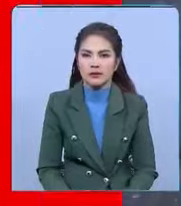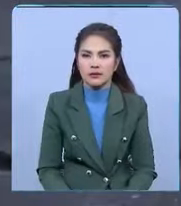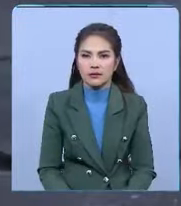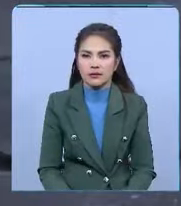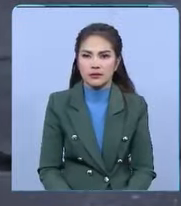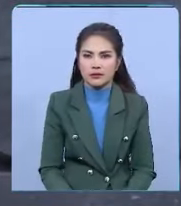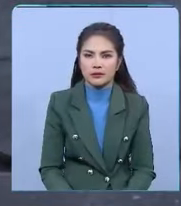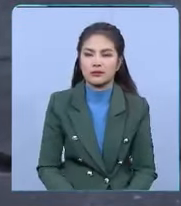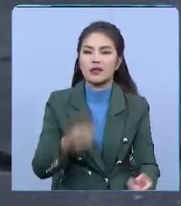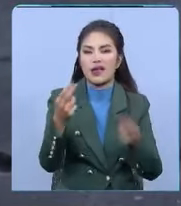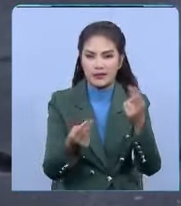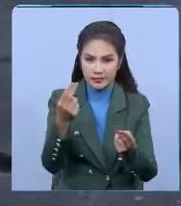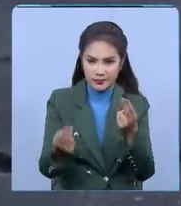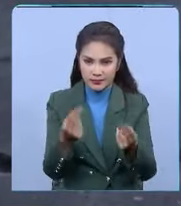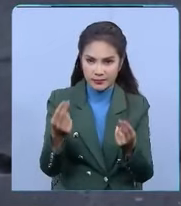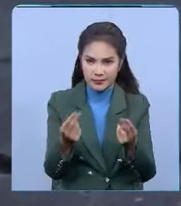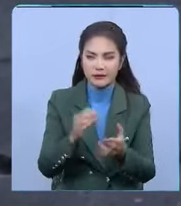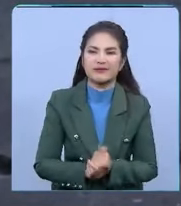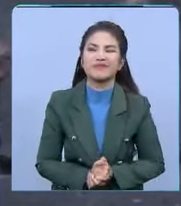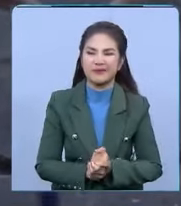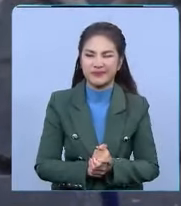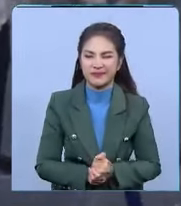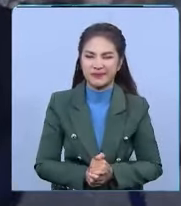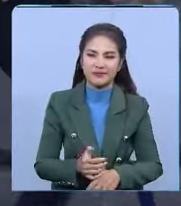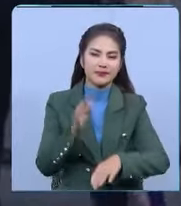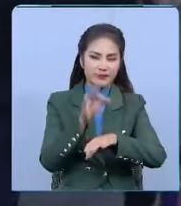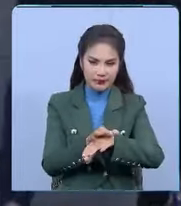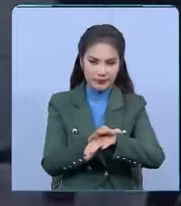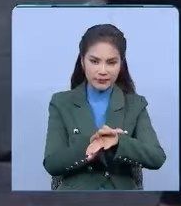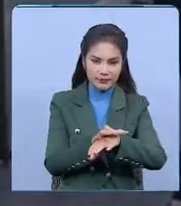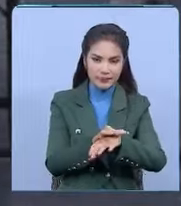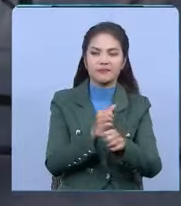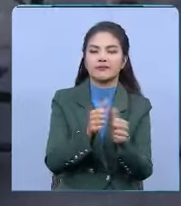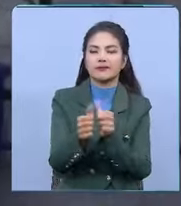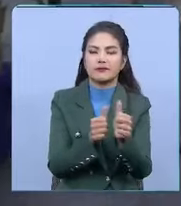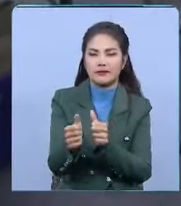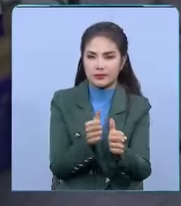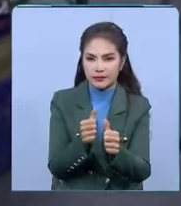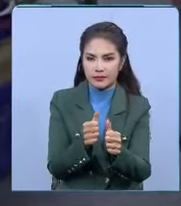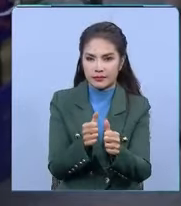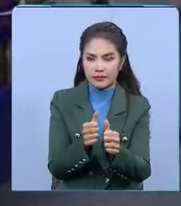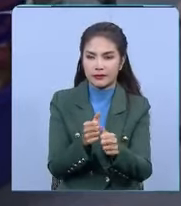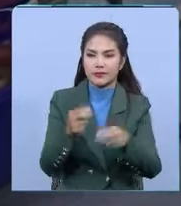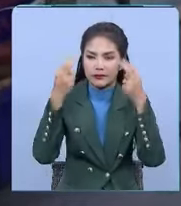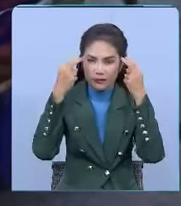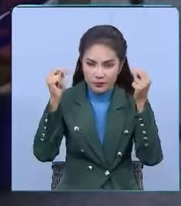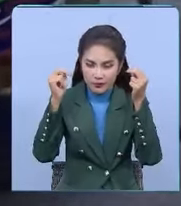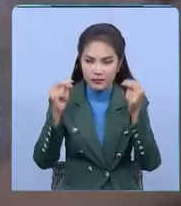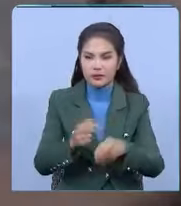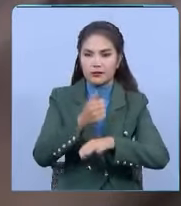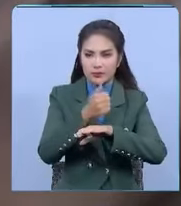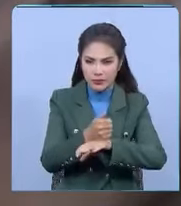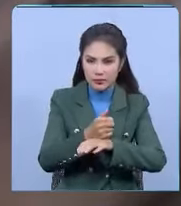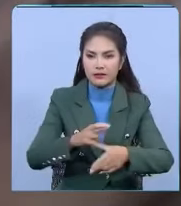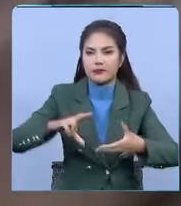แขกรับเชิญของเราวันนี้นะครับแคนดิเดตนายกรัฐมนตรีและเป็นหัวหน้าพรรคนะครับของพรรคพลังประชารัฐนะครับผมพลเอกประวิตรวงษ์สุวรรณนะครับ